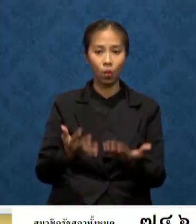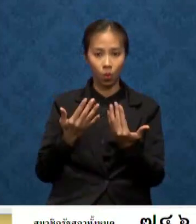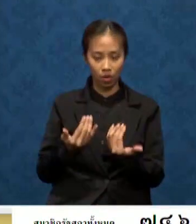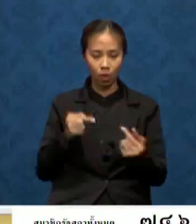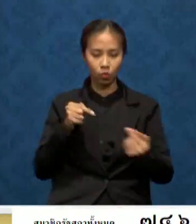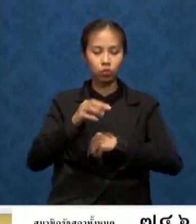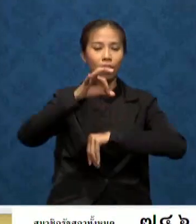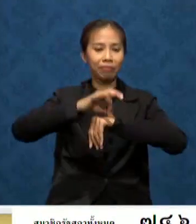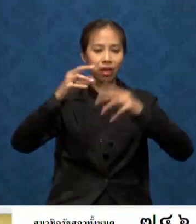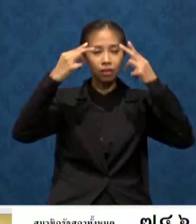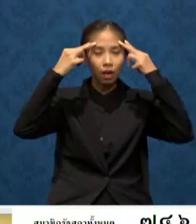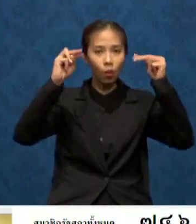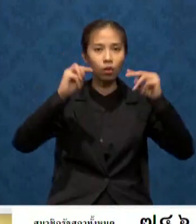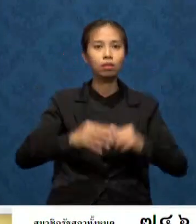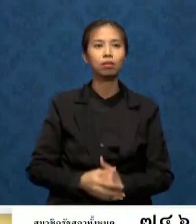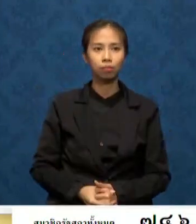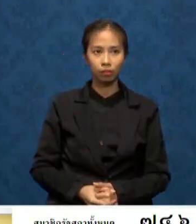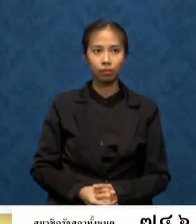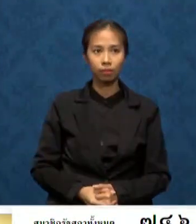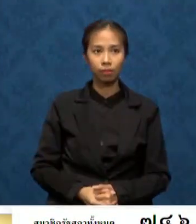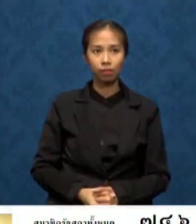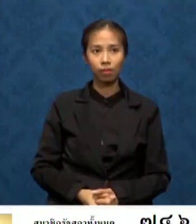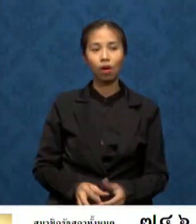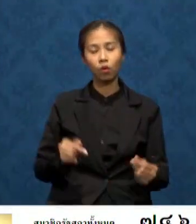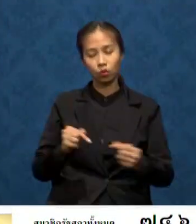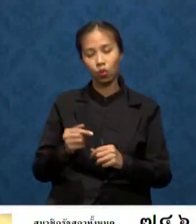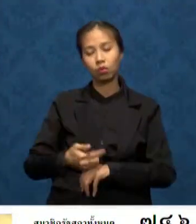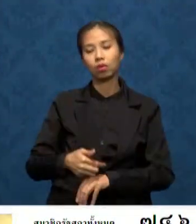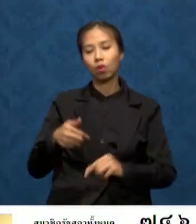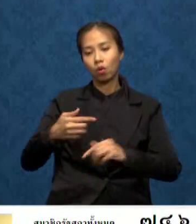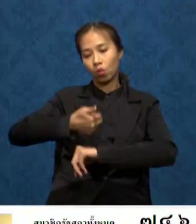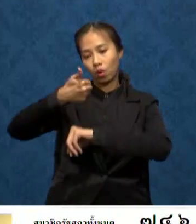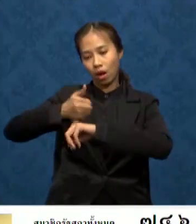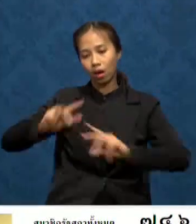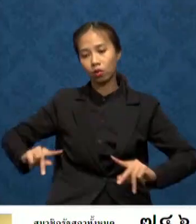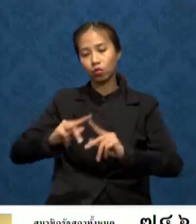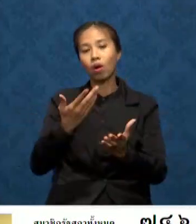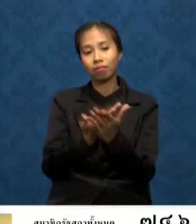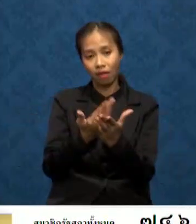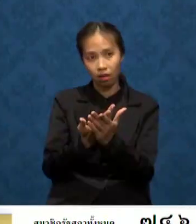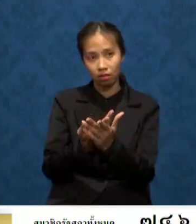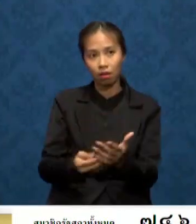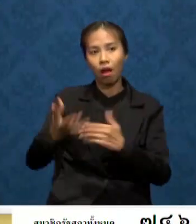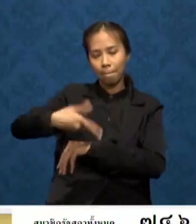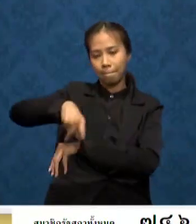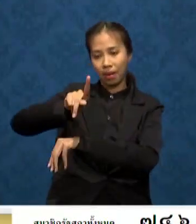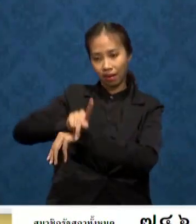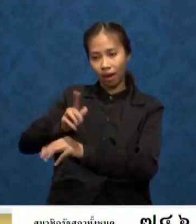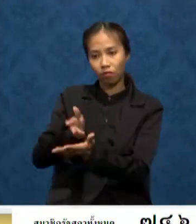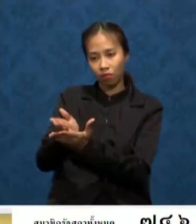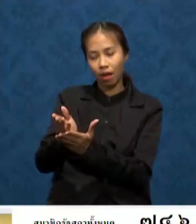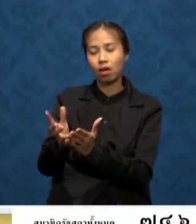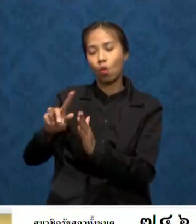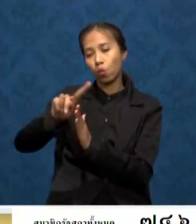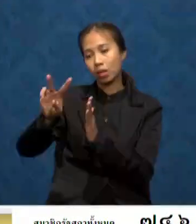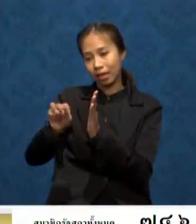นายกรัฐมนตรีในฐานะรัฐมนตรีว่าการกระทรวงกันคลังในฐานะประธานกรรมการวินัยการเงินการคลังแห่ง